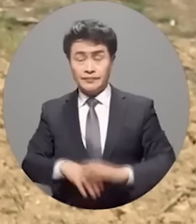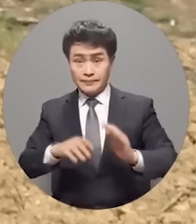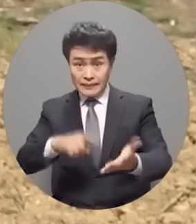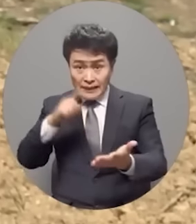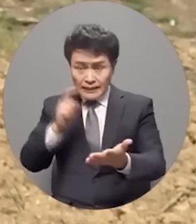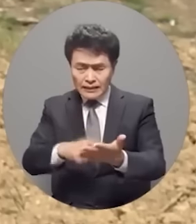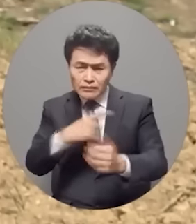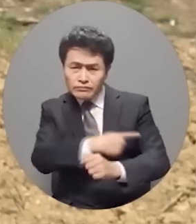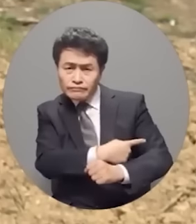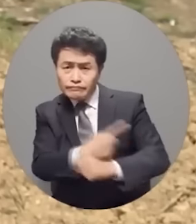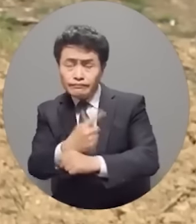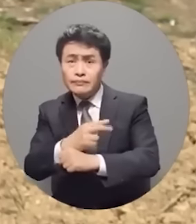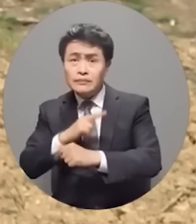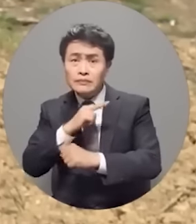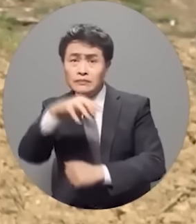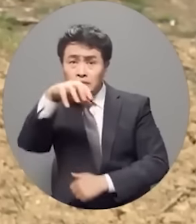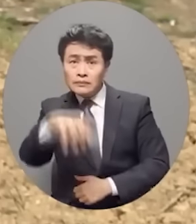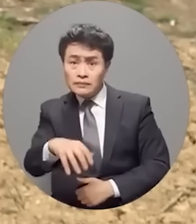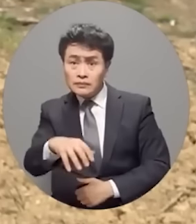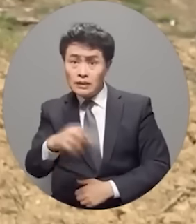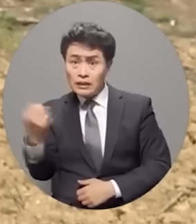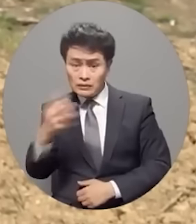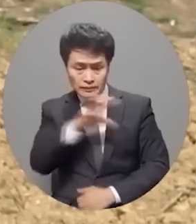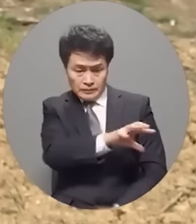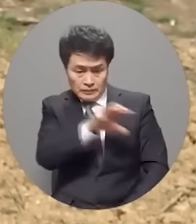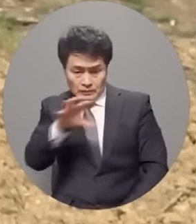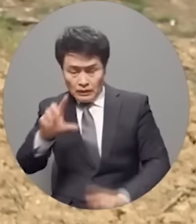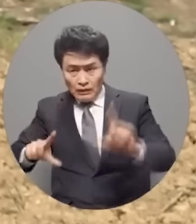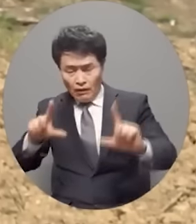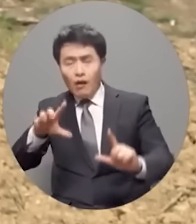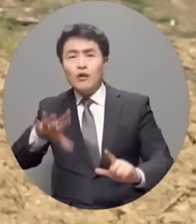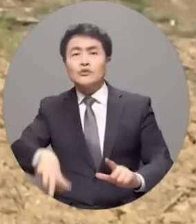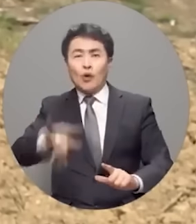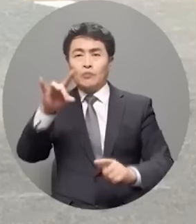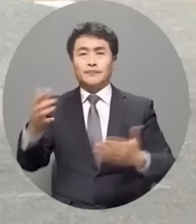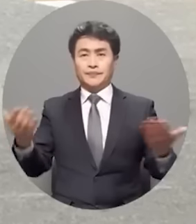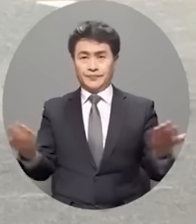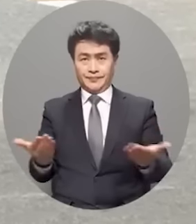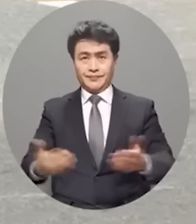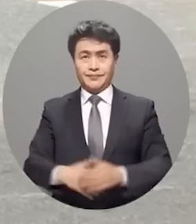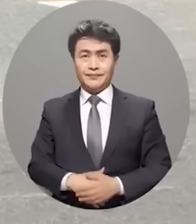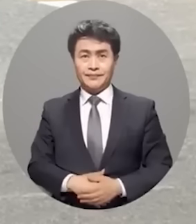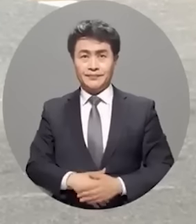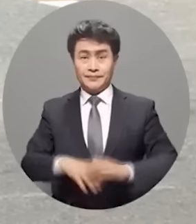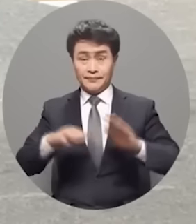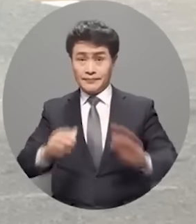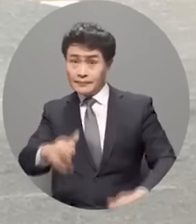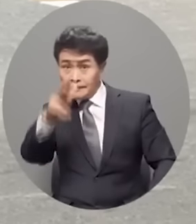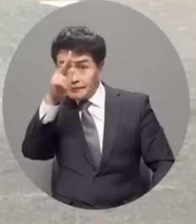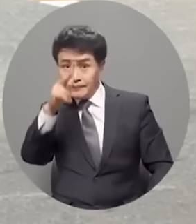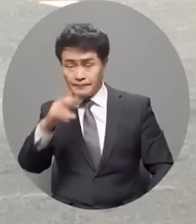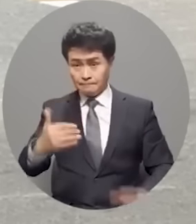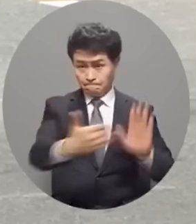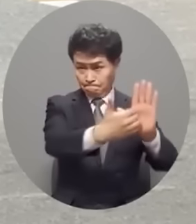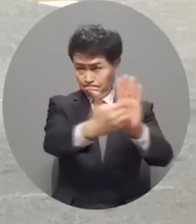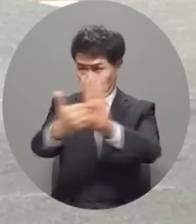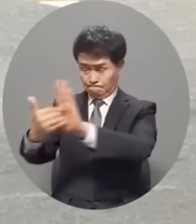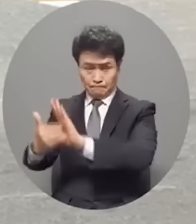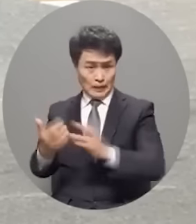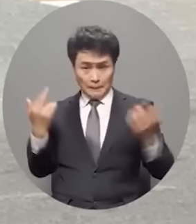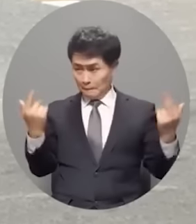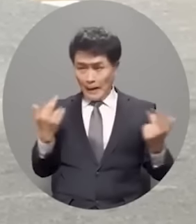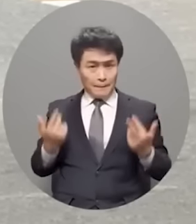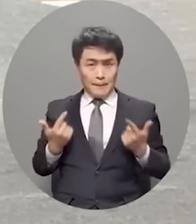급발진 의심사고 가운데 현장에서 재현시험이 진행된 건 이번이 처음입니다. 곧 경찰이 통제하며 도로가